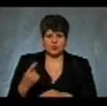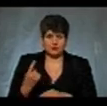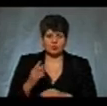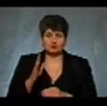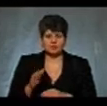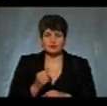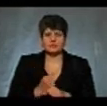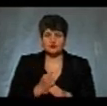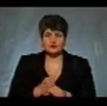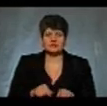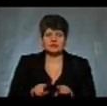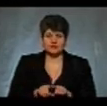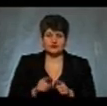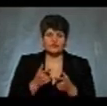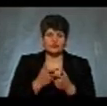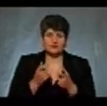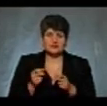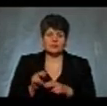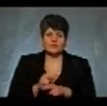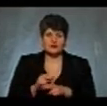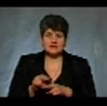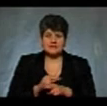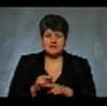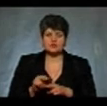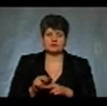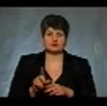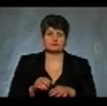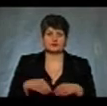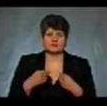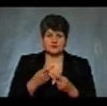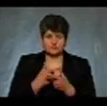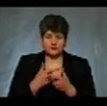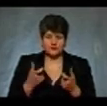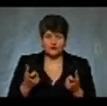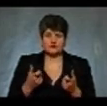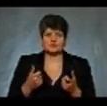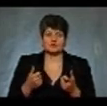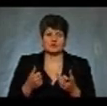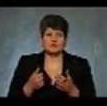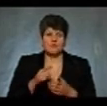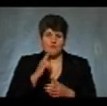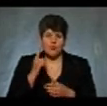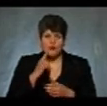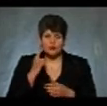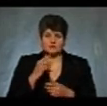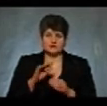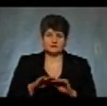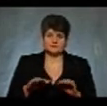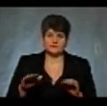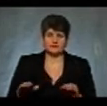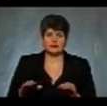Будемо працювати також інформаційно-профілактично для того, щоб довести інформацію в основному до молоді, до школярів,